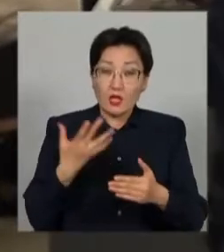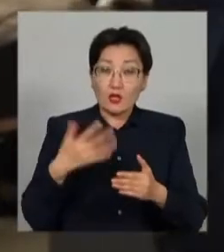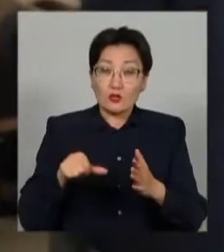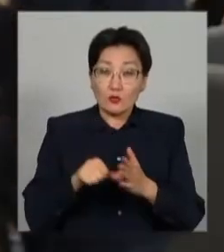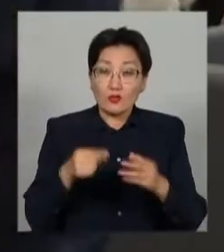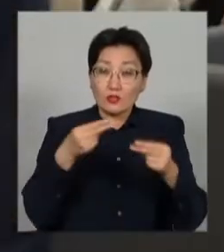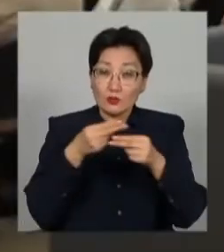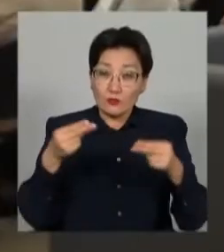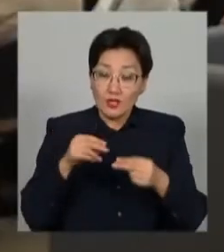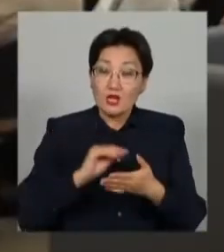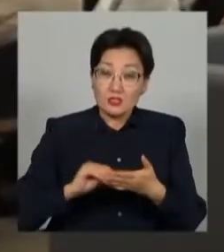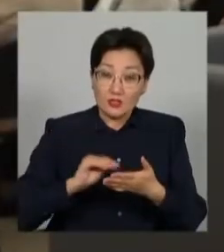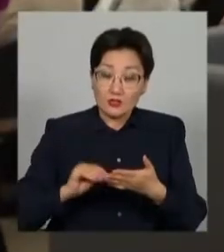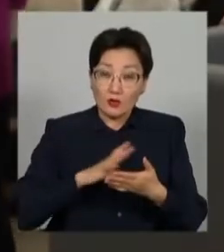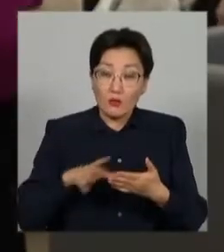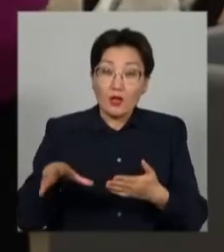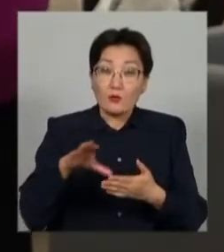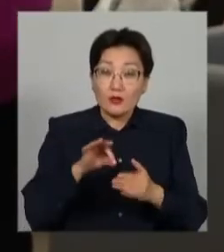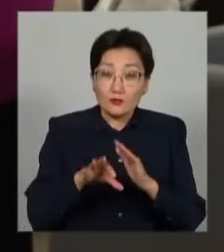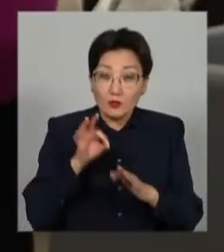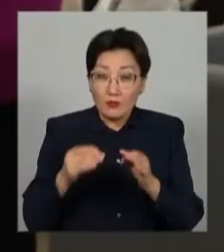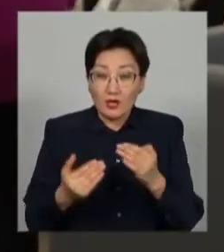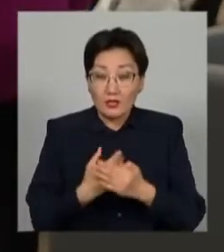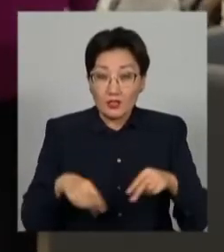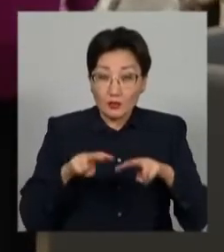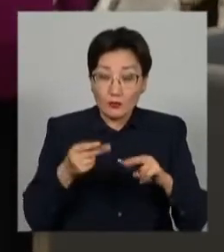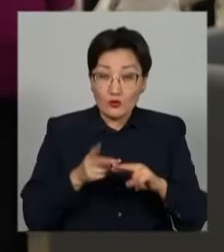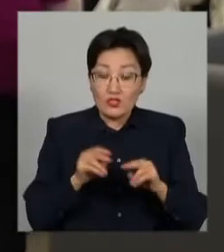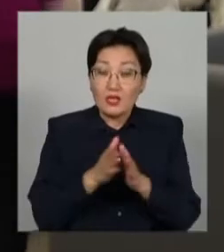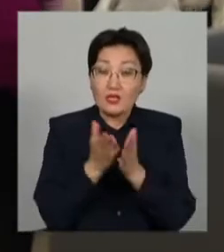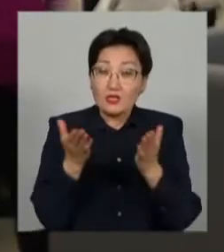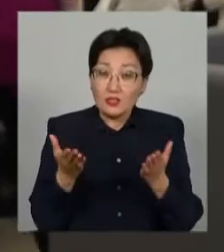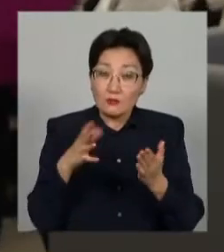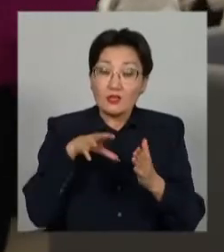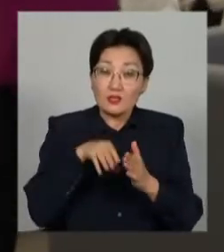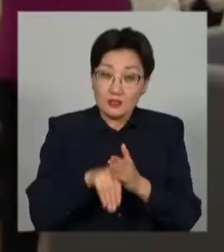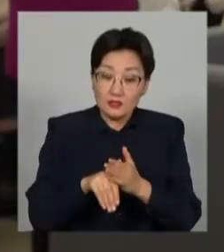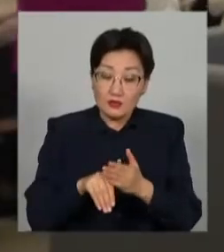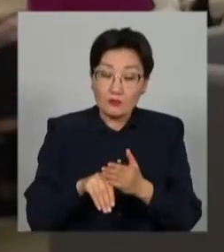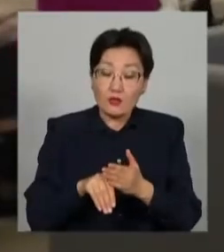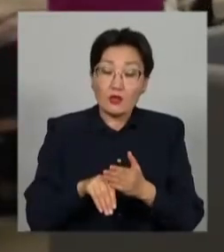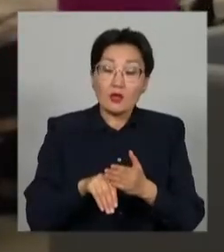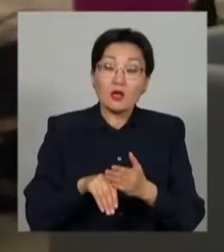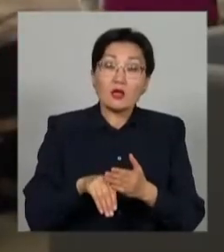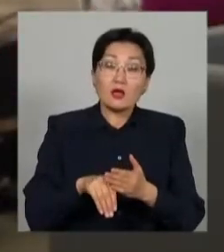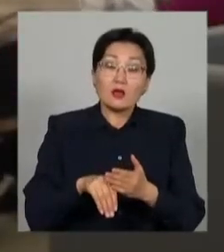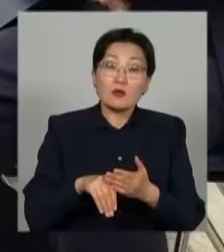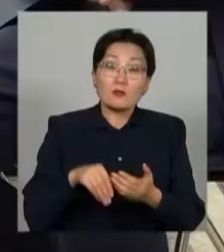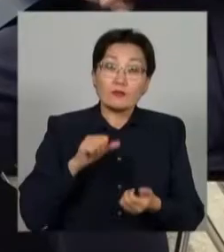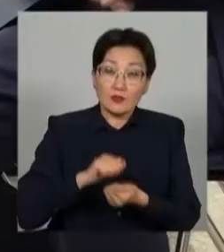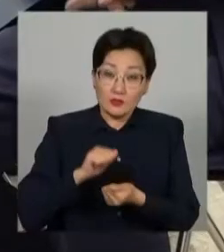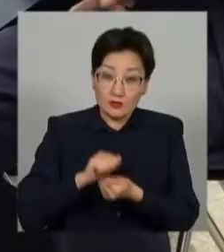мақала шығарған екен. Соларды іріктеп қайттан қарап бір кітапқа басына бір кітапқа қосты